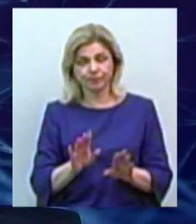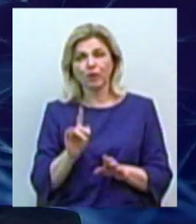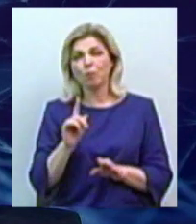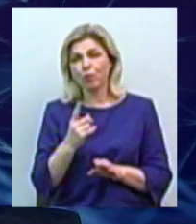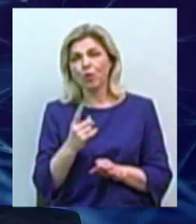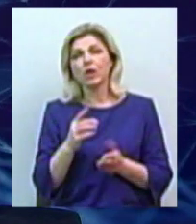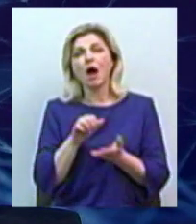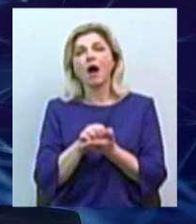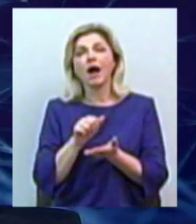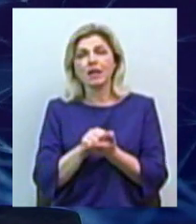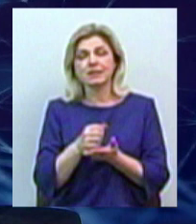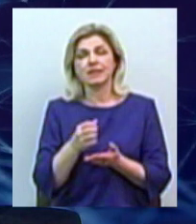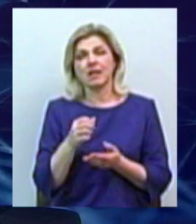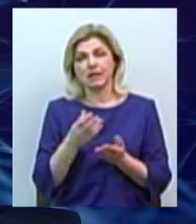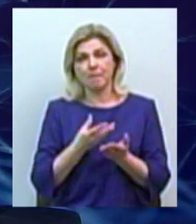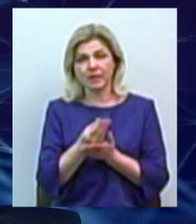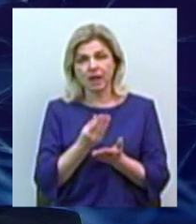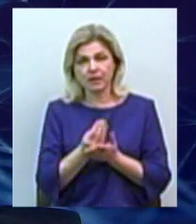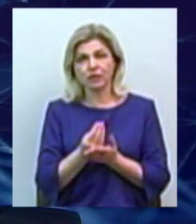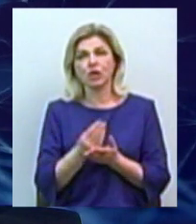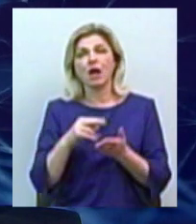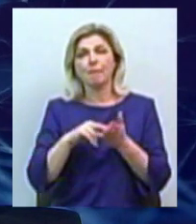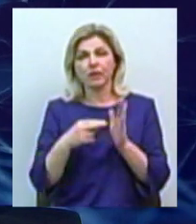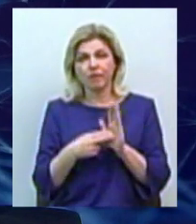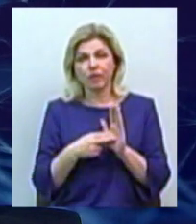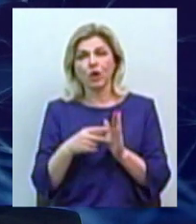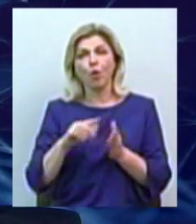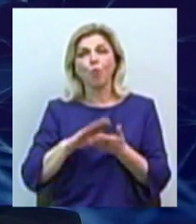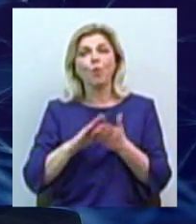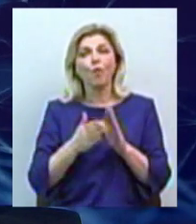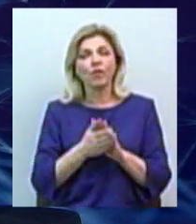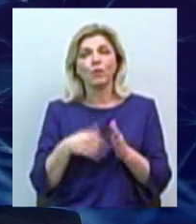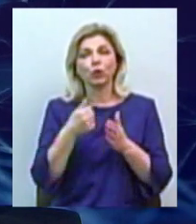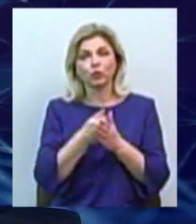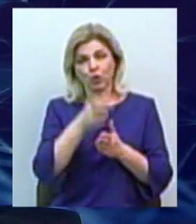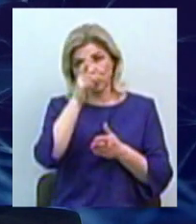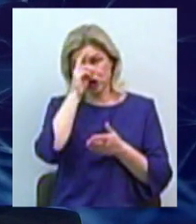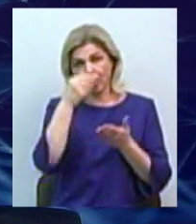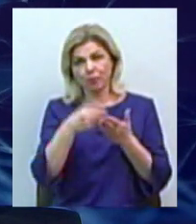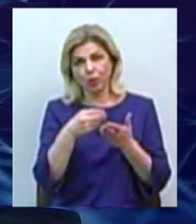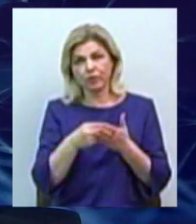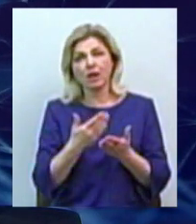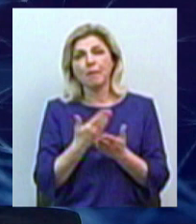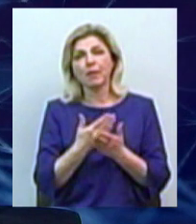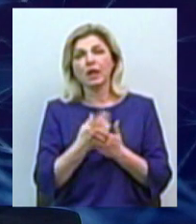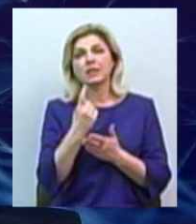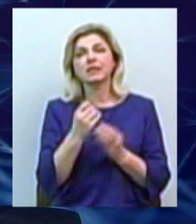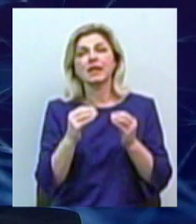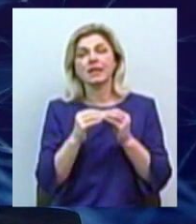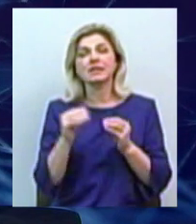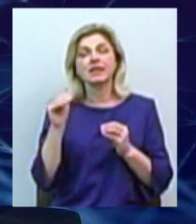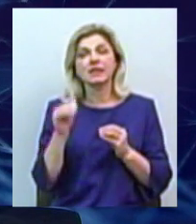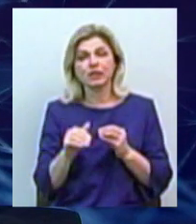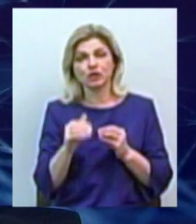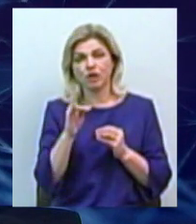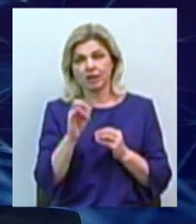концесійний платіж, передбачений концесійними умовами, до державного бюджету там близько 110 тисяч гривень